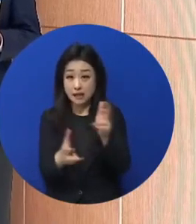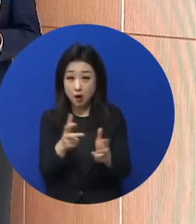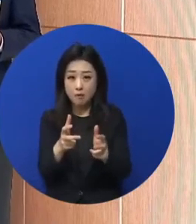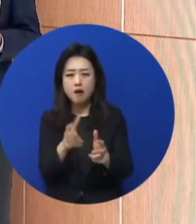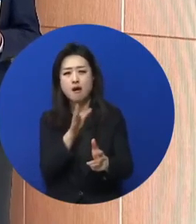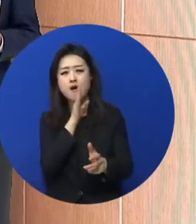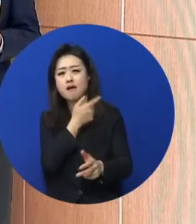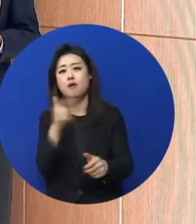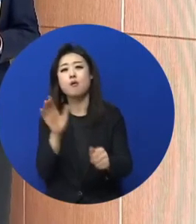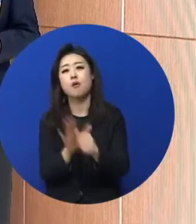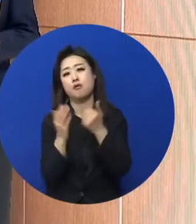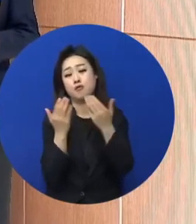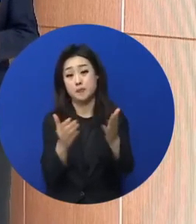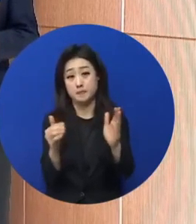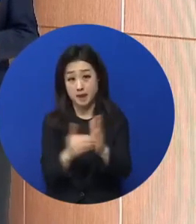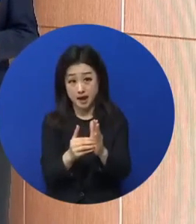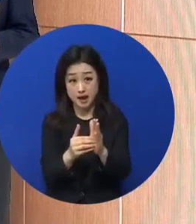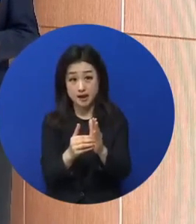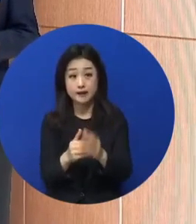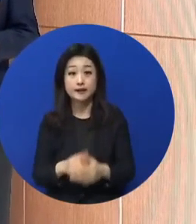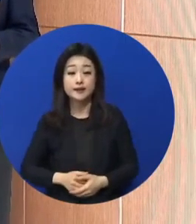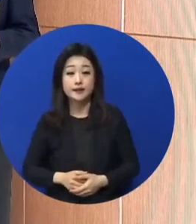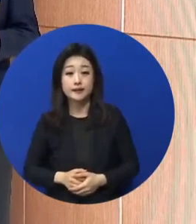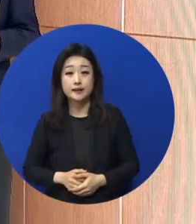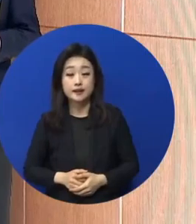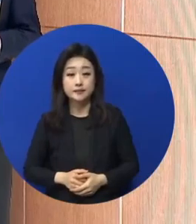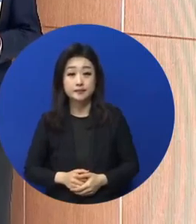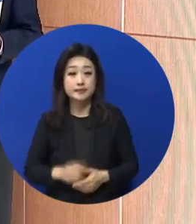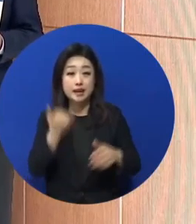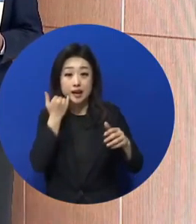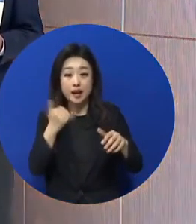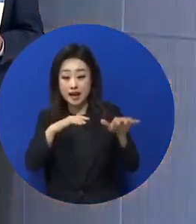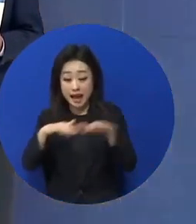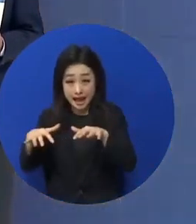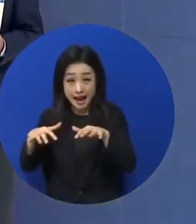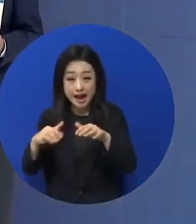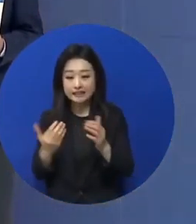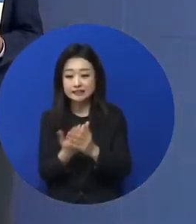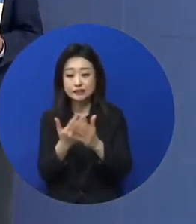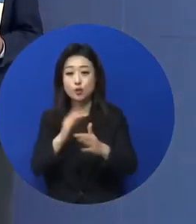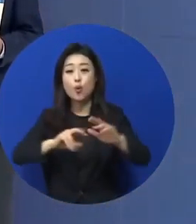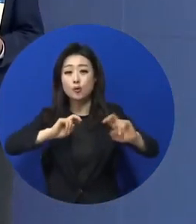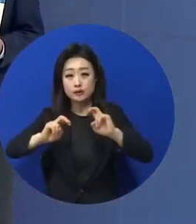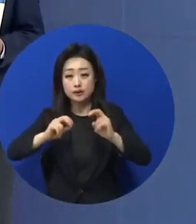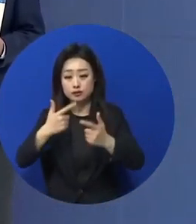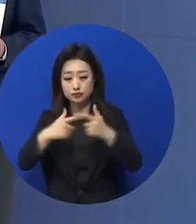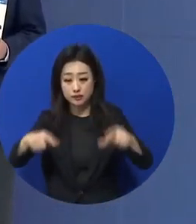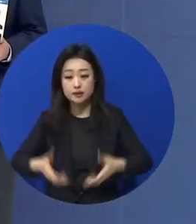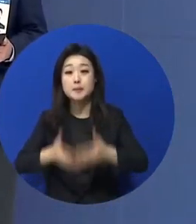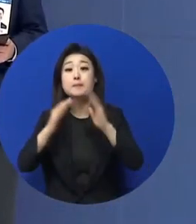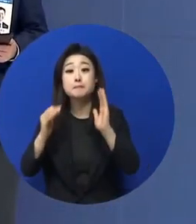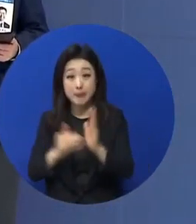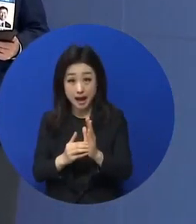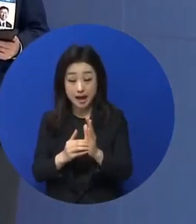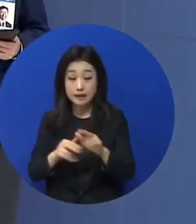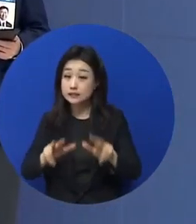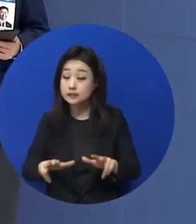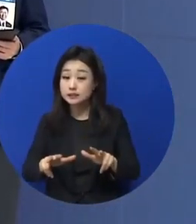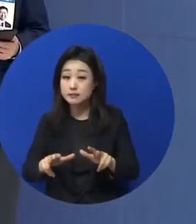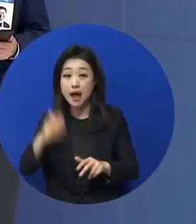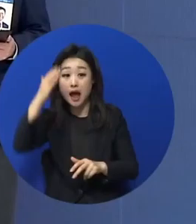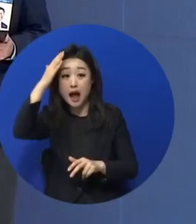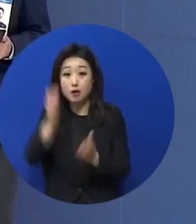되었습니다. 그 핵심 수행기관인 한국해양진흥공사를 부산에 설립했습니다. 그 결과 지금